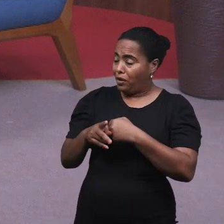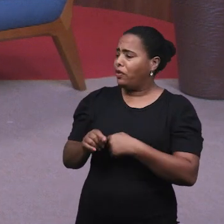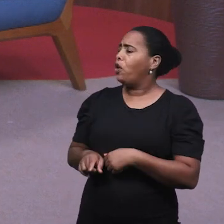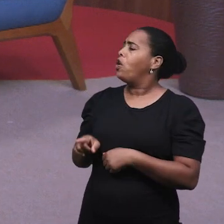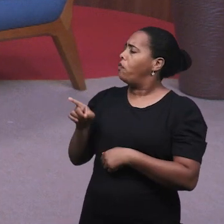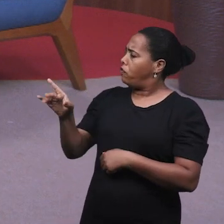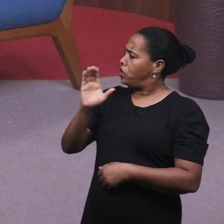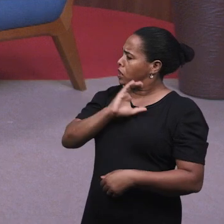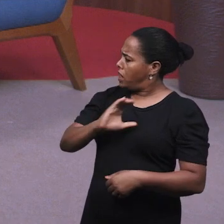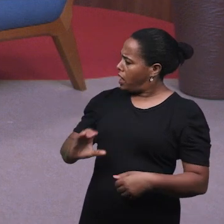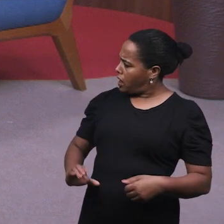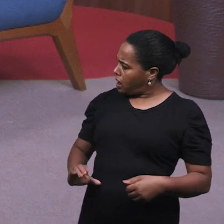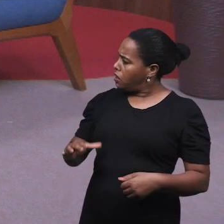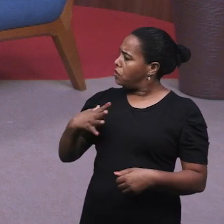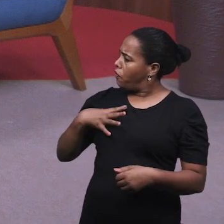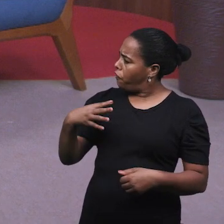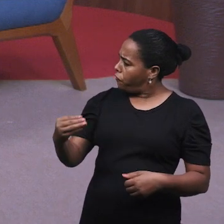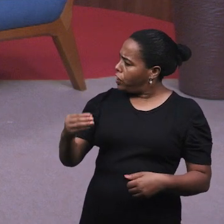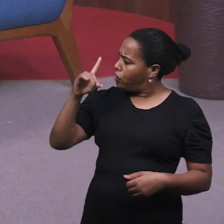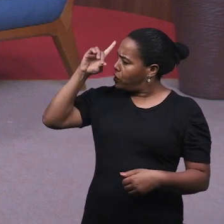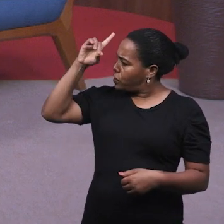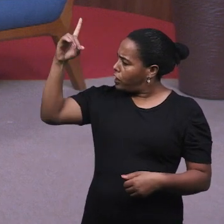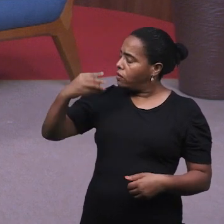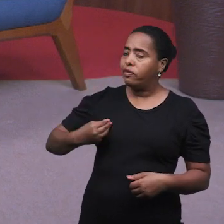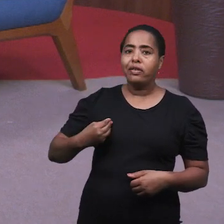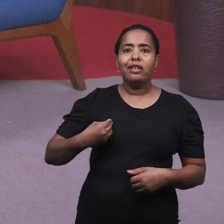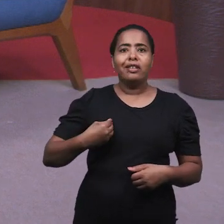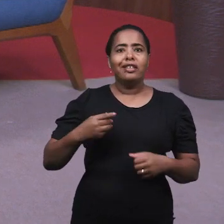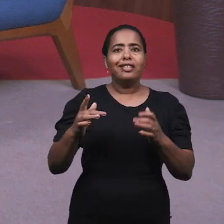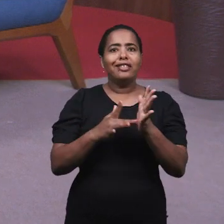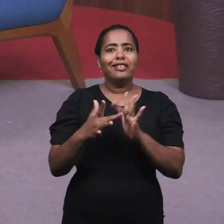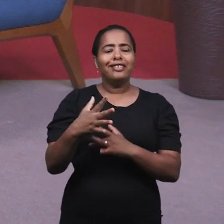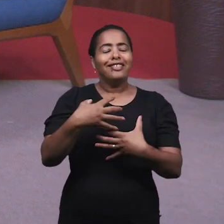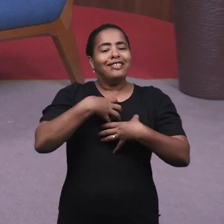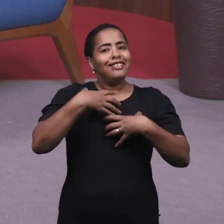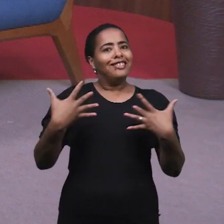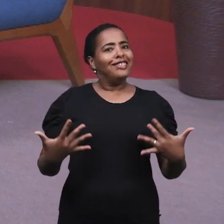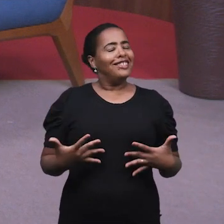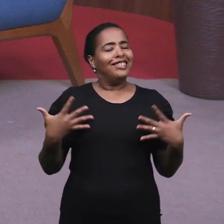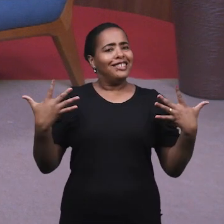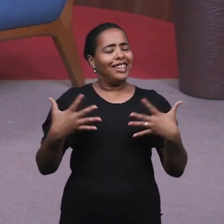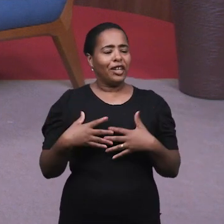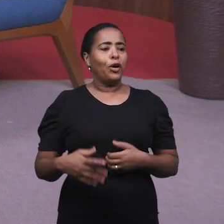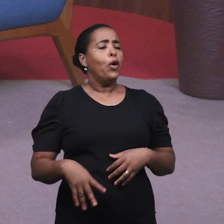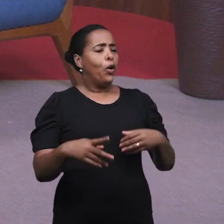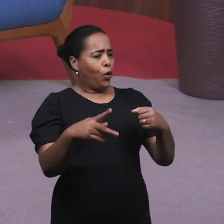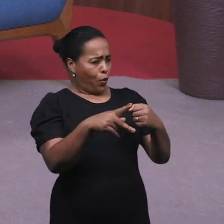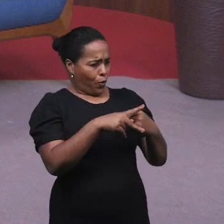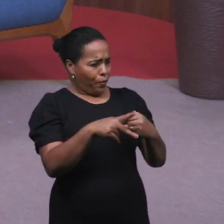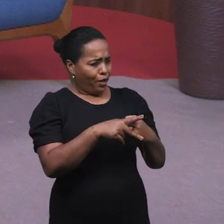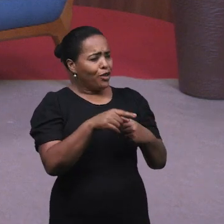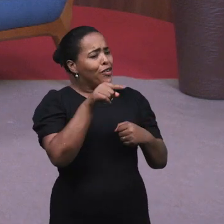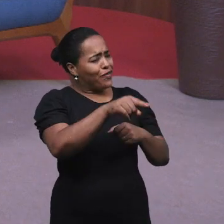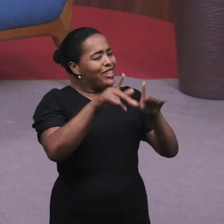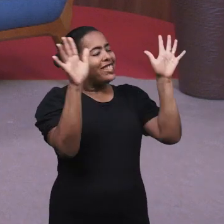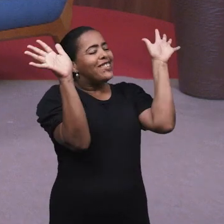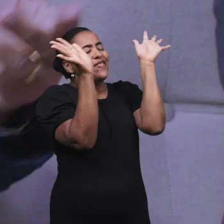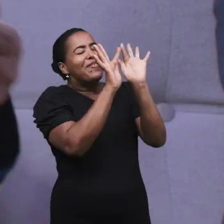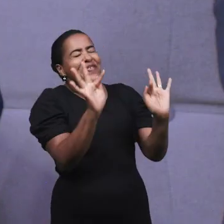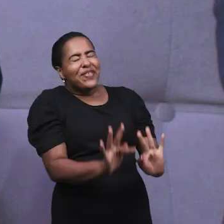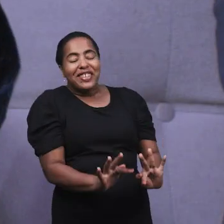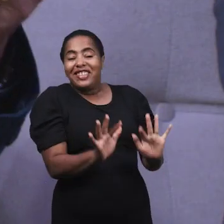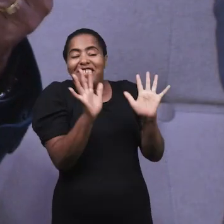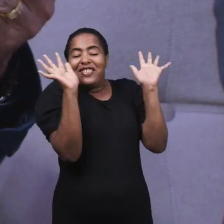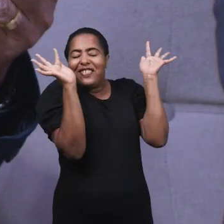le Fils de Dieu vivant. Jésus il se réjouit et dit, Pierre, tu es heureux, parce que ce